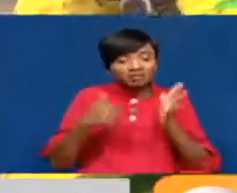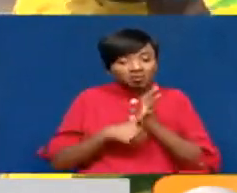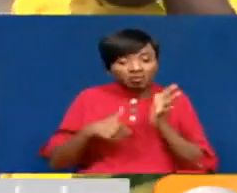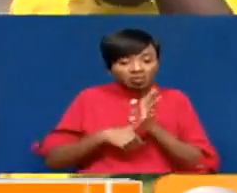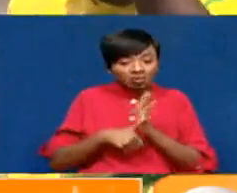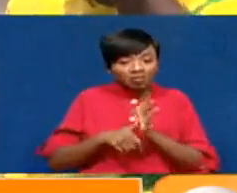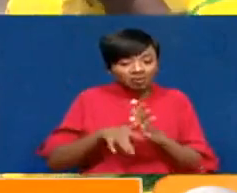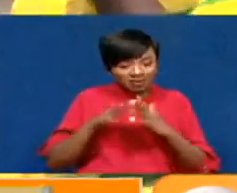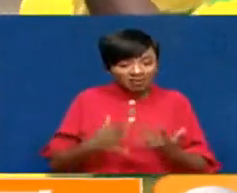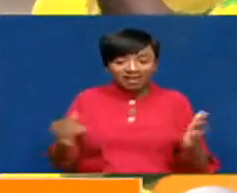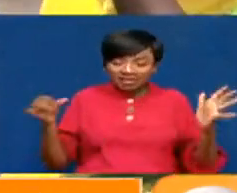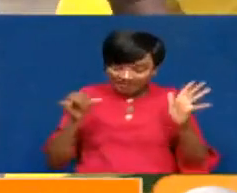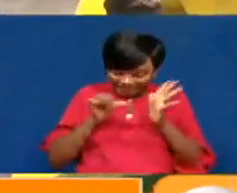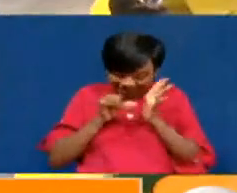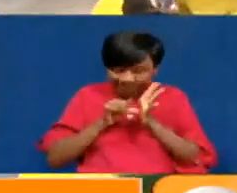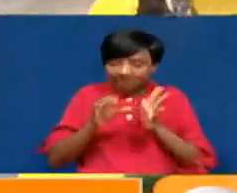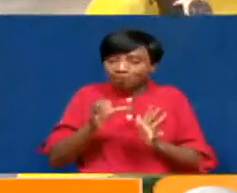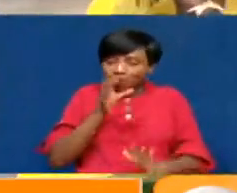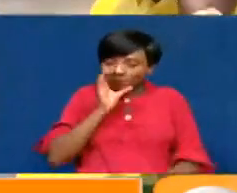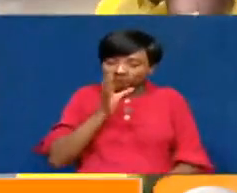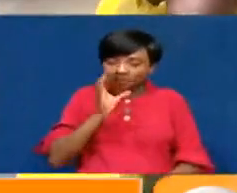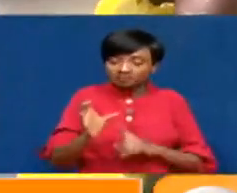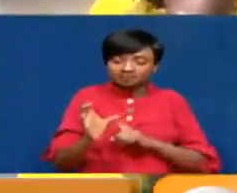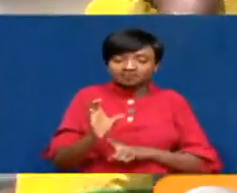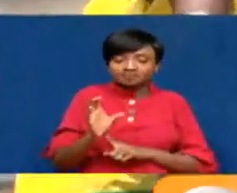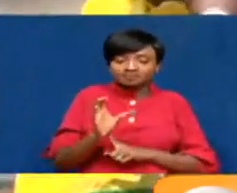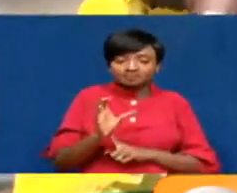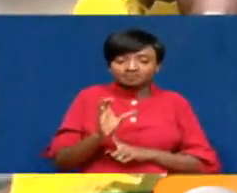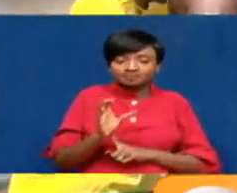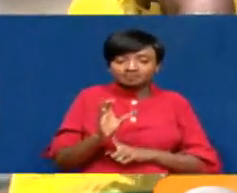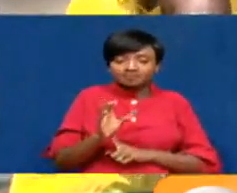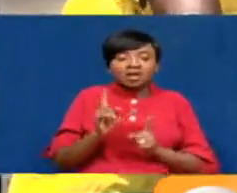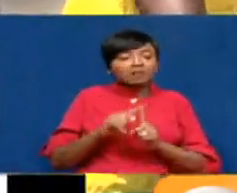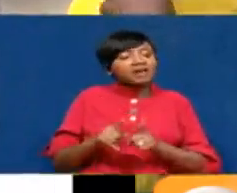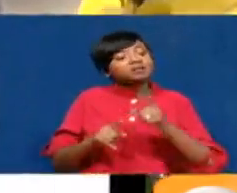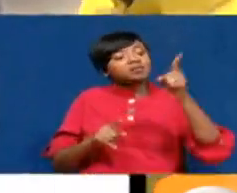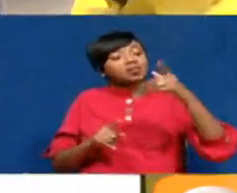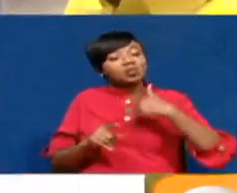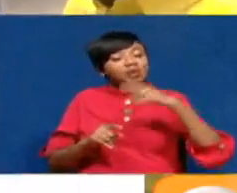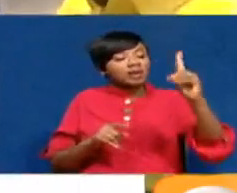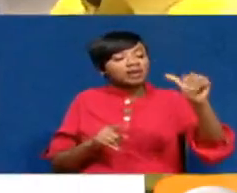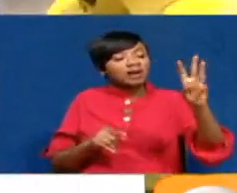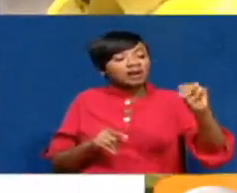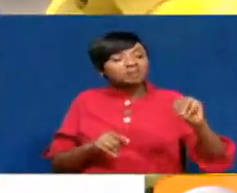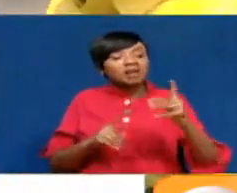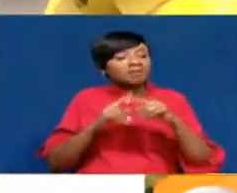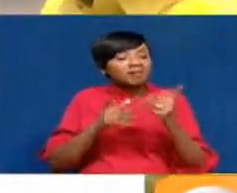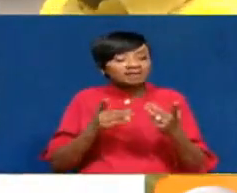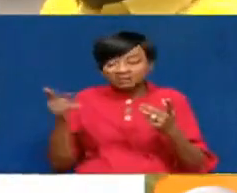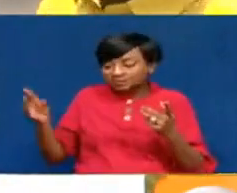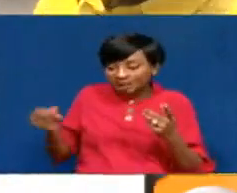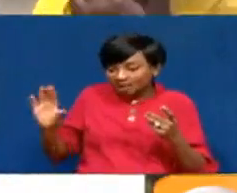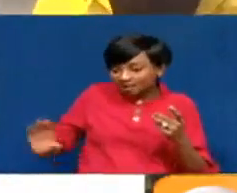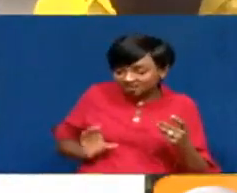maji, maji, maji, maji. Na kuna demu tumepewa huko, wakanyima mimi pesa ya